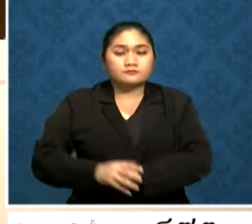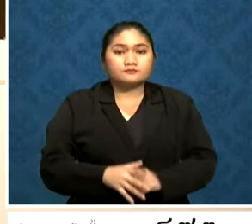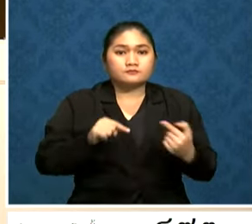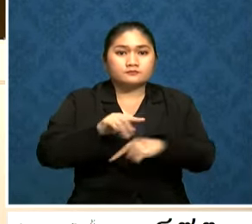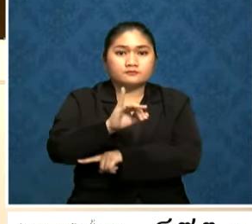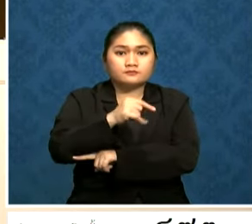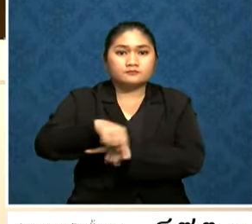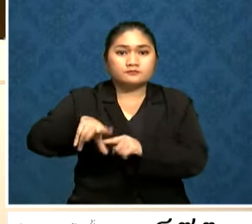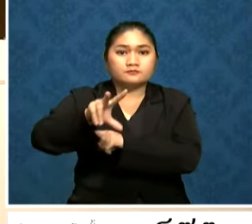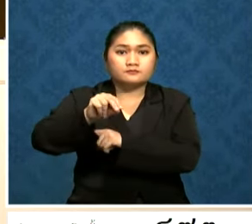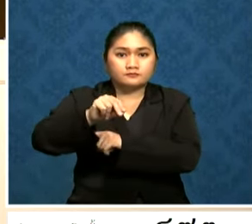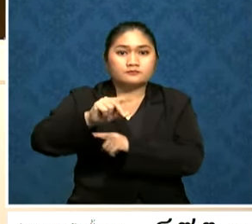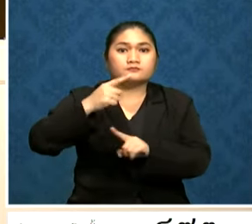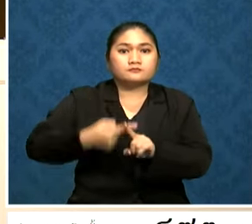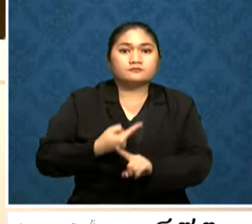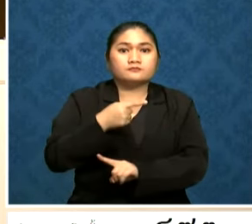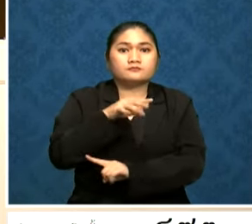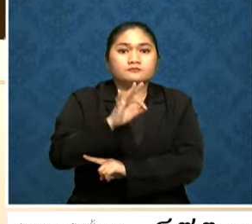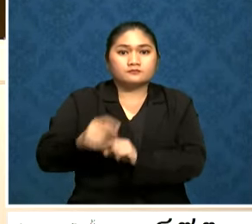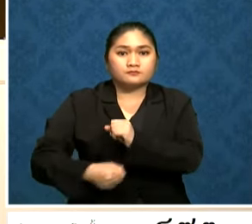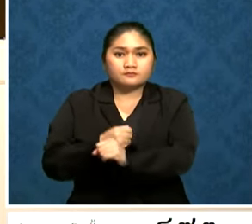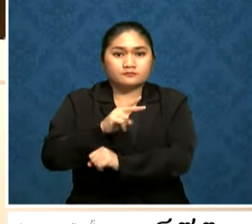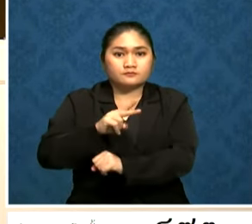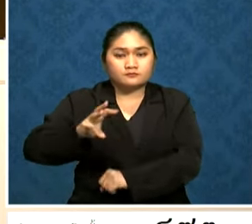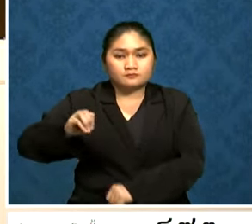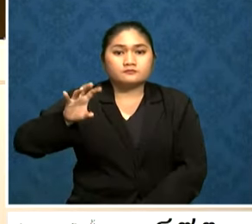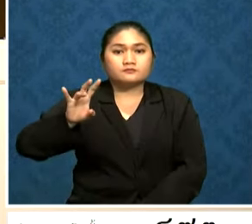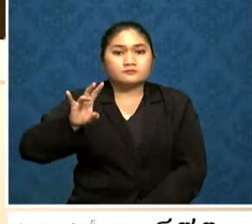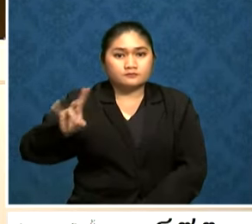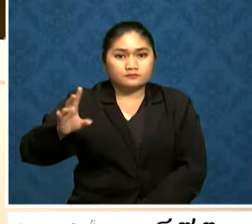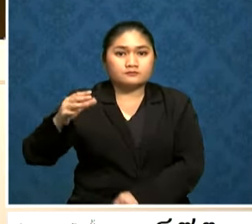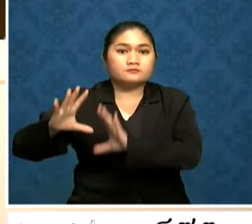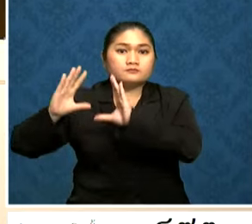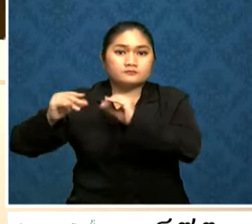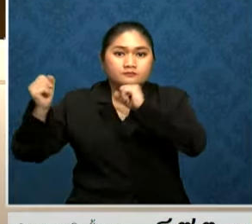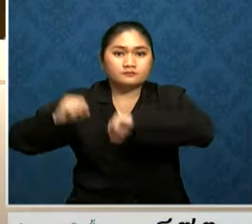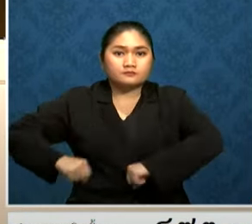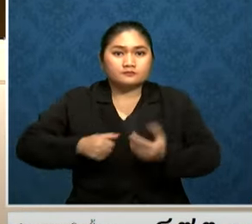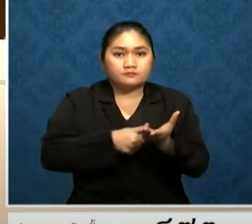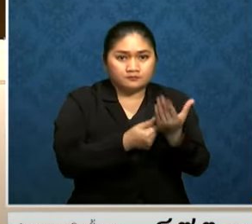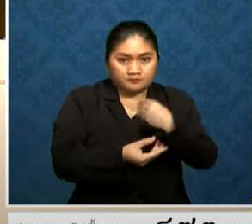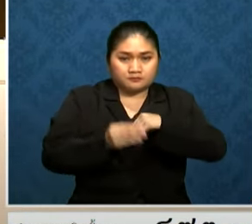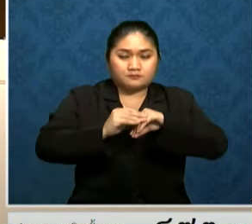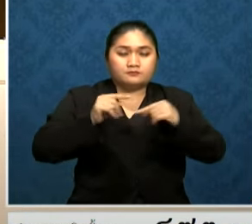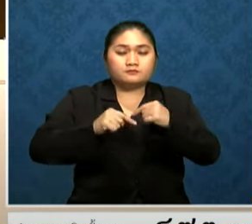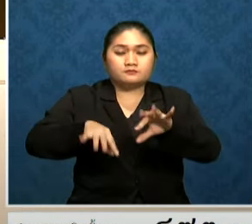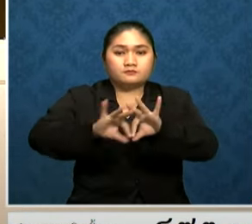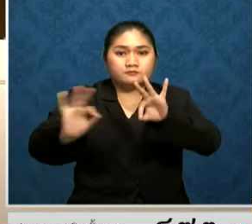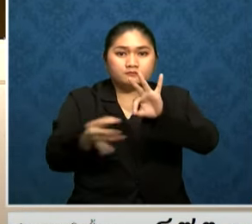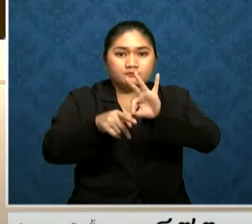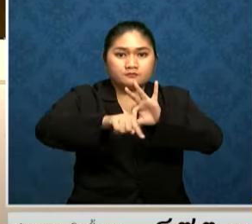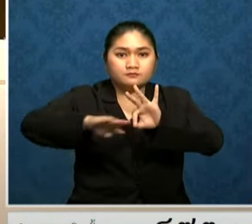วันจั rode ที่ 30 กัยายน 2567 ที่ประชุม...ได้โหมติให้แ้ไขนิมเติมร่างพชัพจ